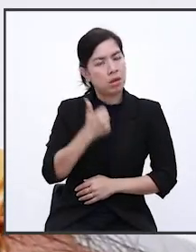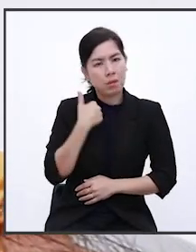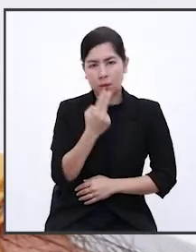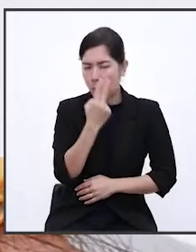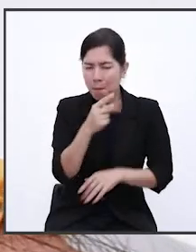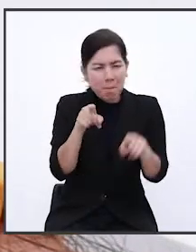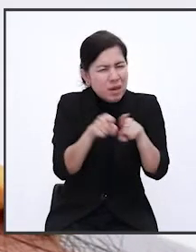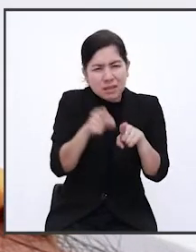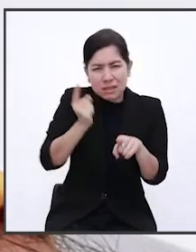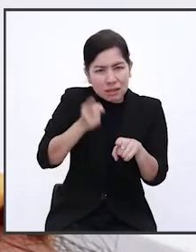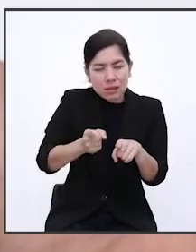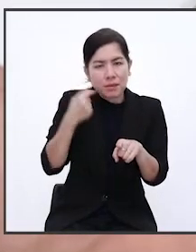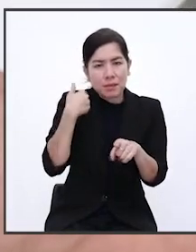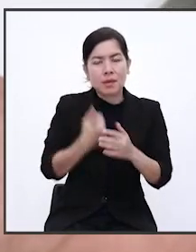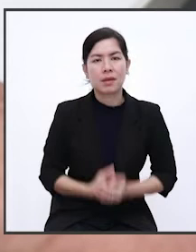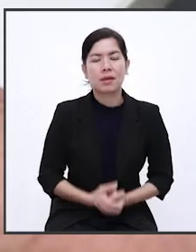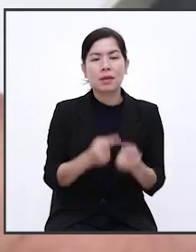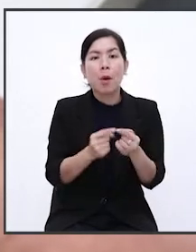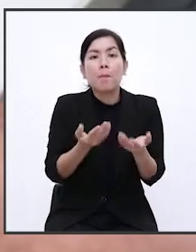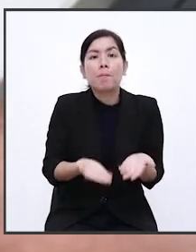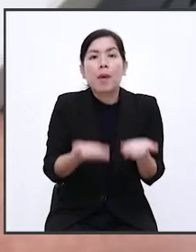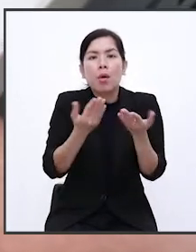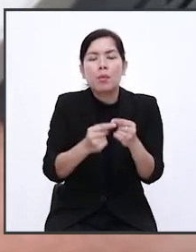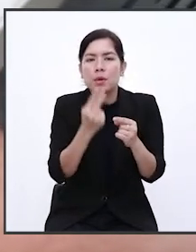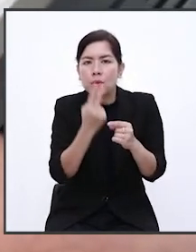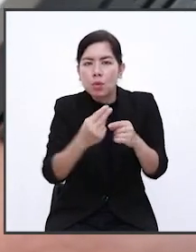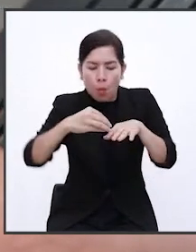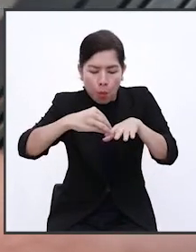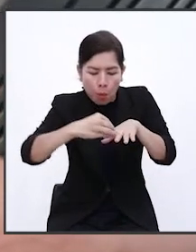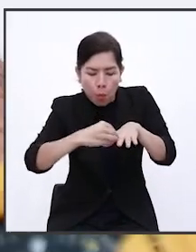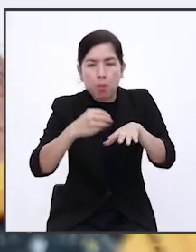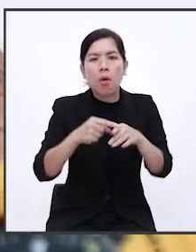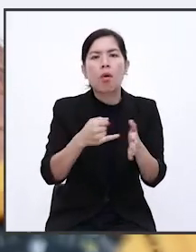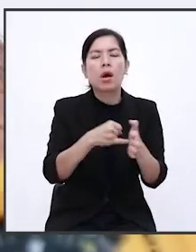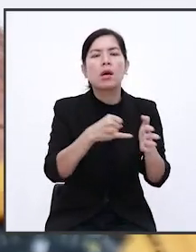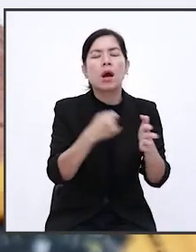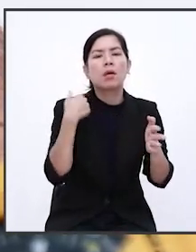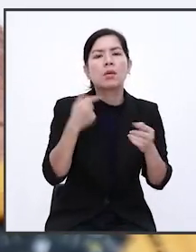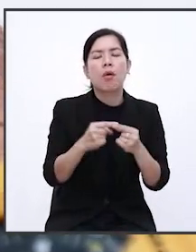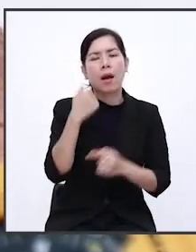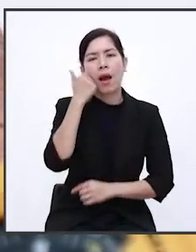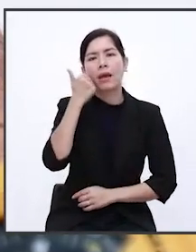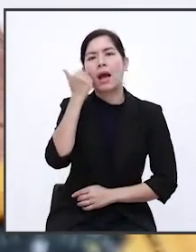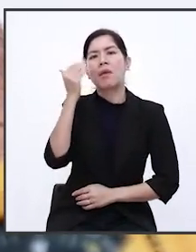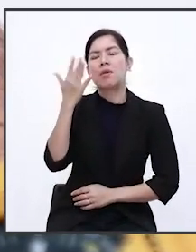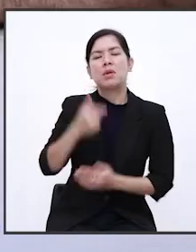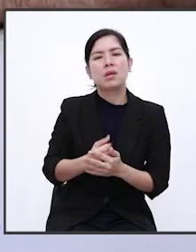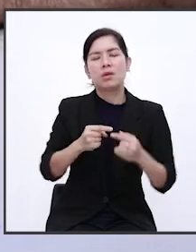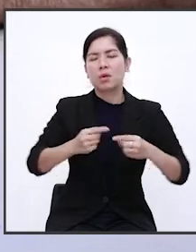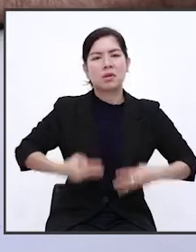ากแล้วก็มีลักษณะเบาใส่ง่ายไม่ต้องอายใครใช้ชีวิตประจำวันได้ดีขึ้นเ